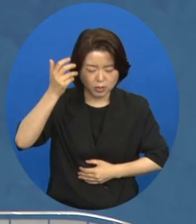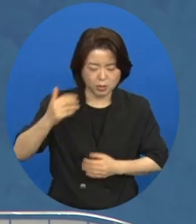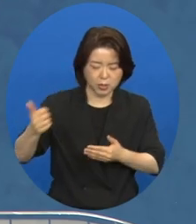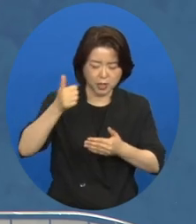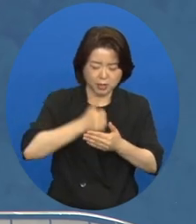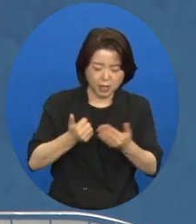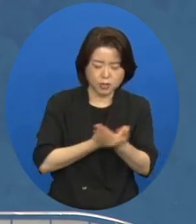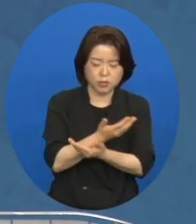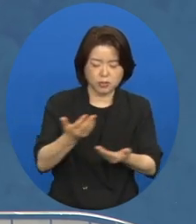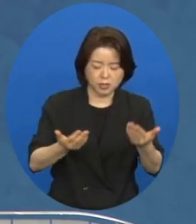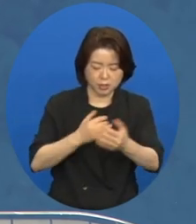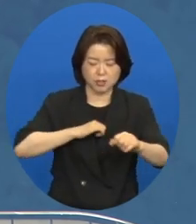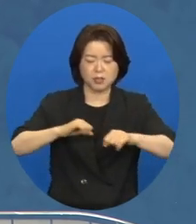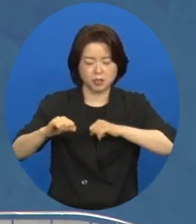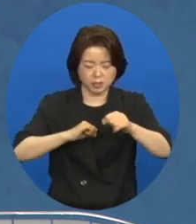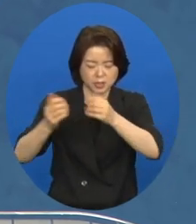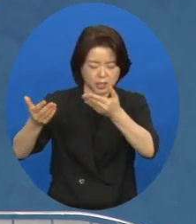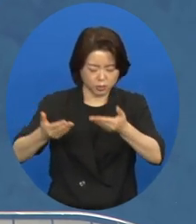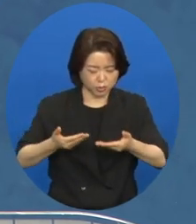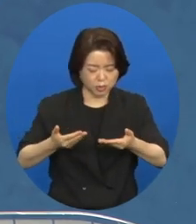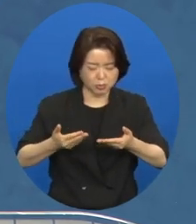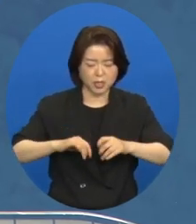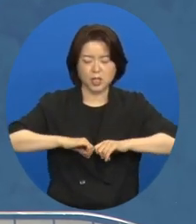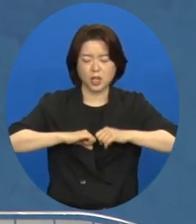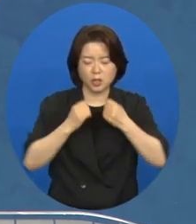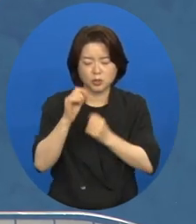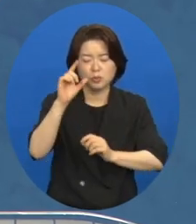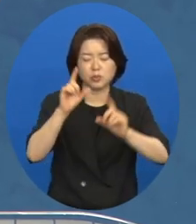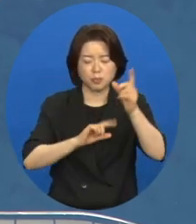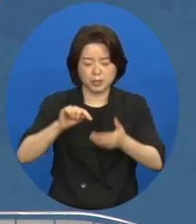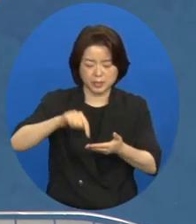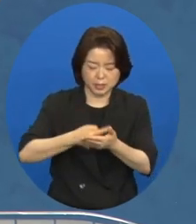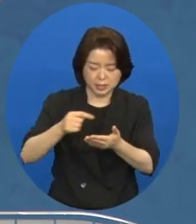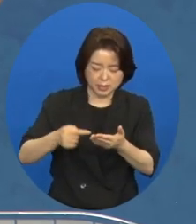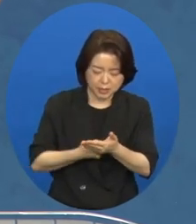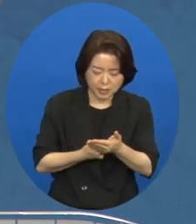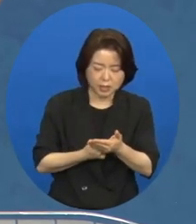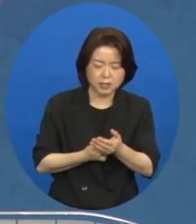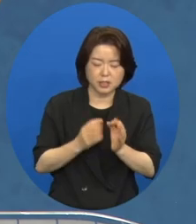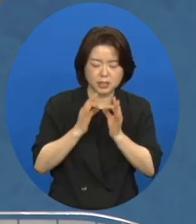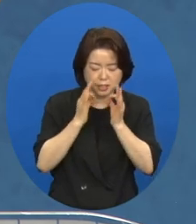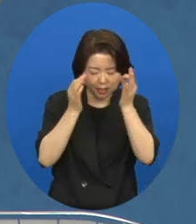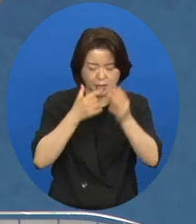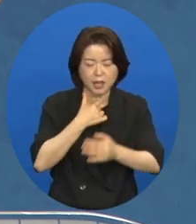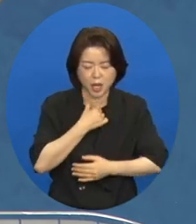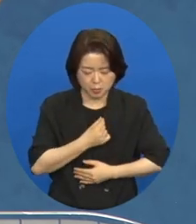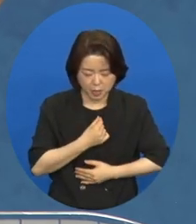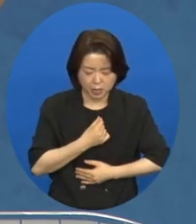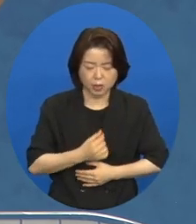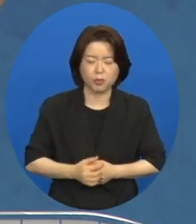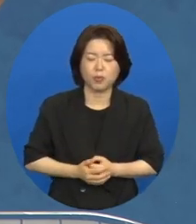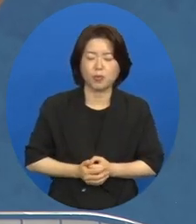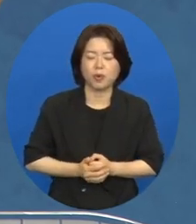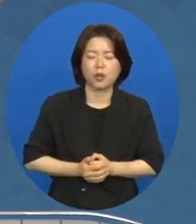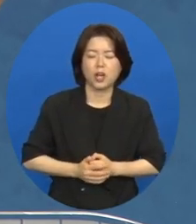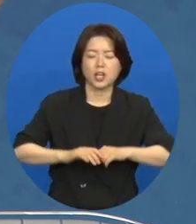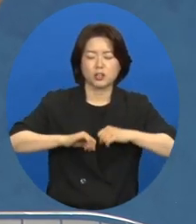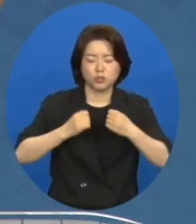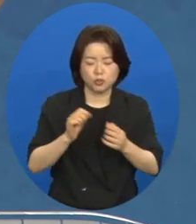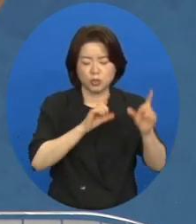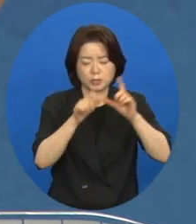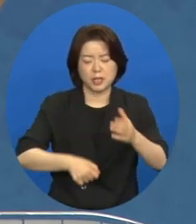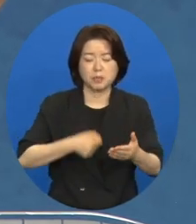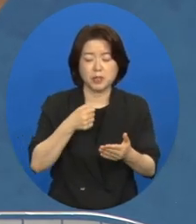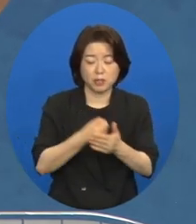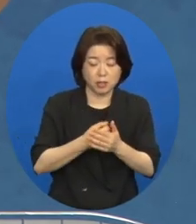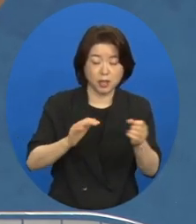내주교통 역사하심이 순종의 흔적이 새겨지기를 갈망하고, 순종하며 살기를